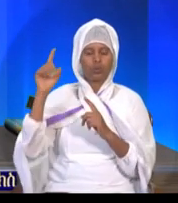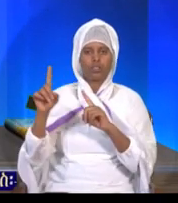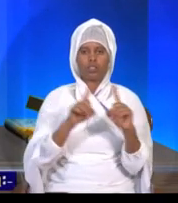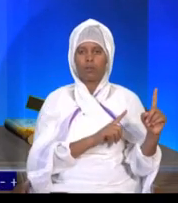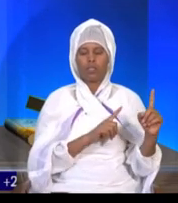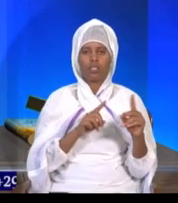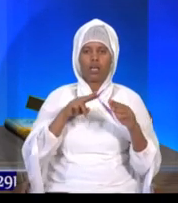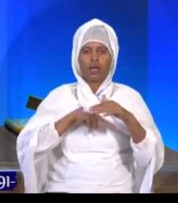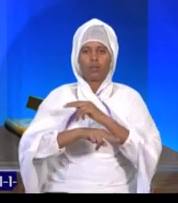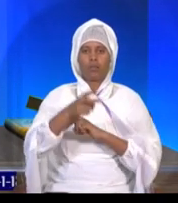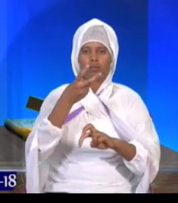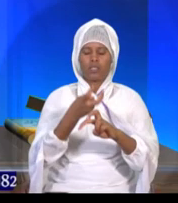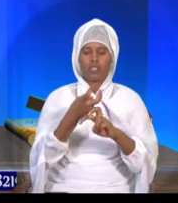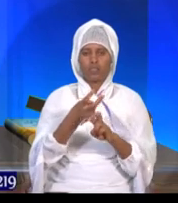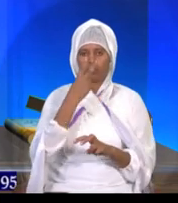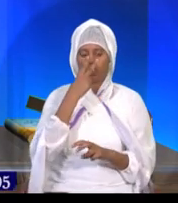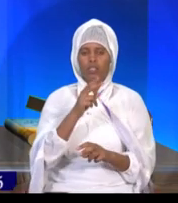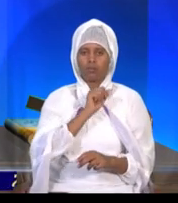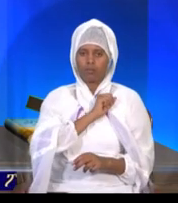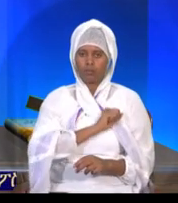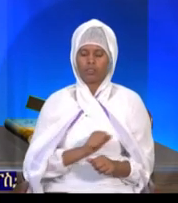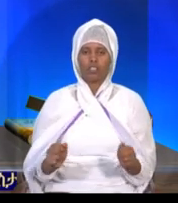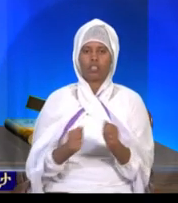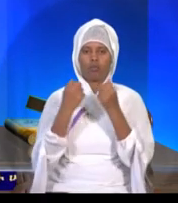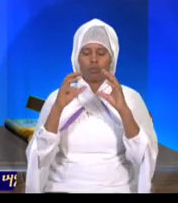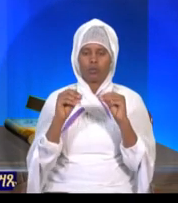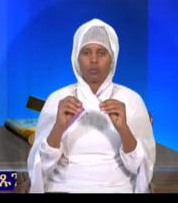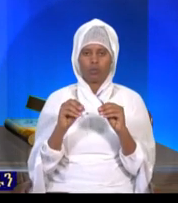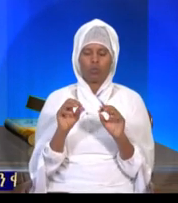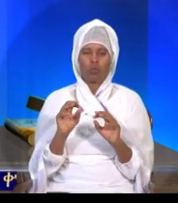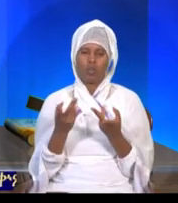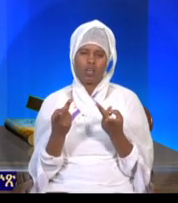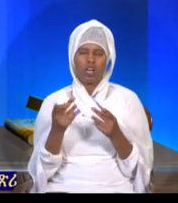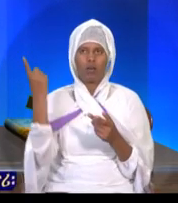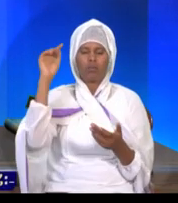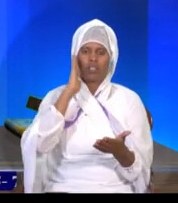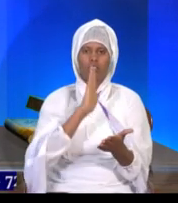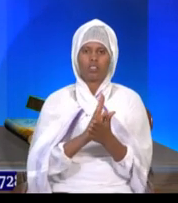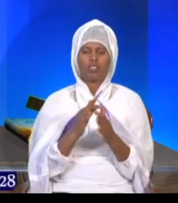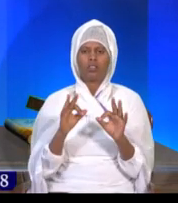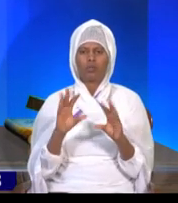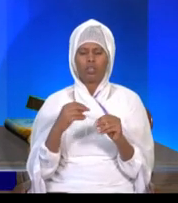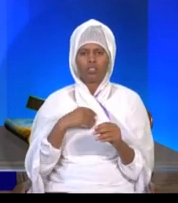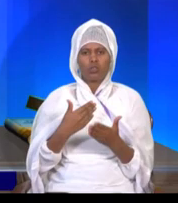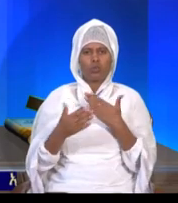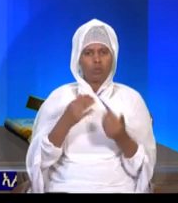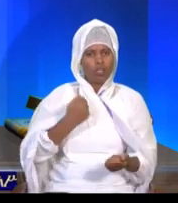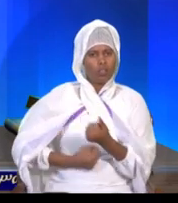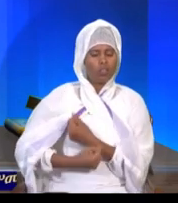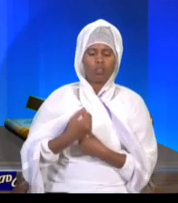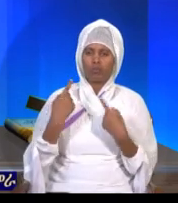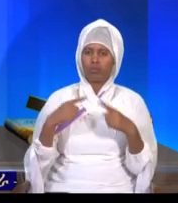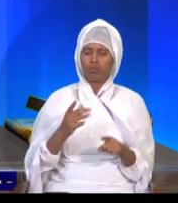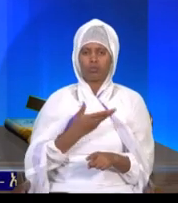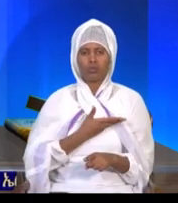ዘይንስሑ ሰባት ኣብ መፅናዕቲ ምስረኣነዮ ትሑትነት ዘጋጠሞም እዩ። እምቧ ከመይ ገይሩ ኣምላኽ ክቕረፍለለይ ኣነ ዝገበርክዎ ሓጢኣት ፍሉይ